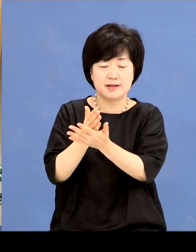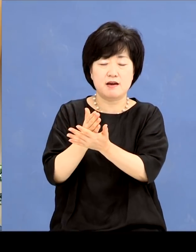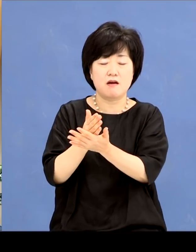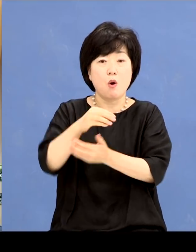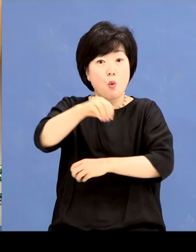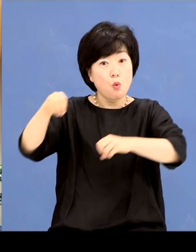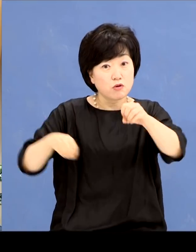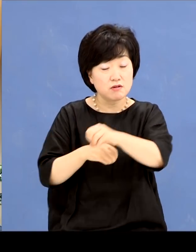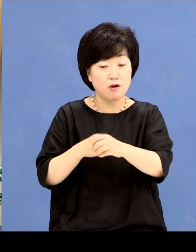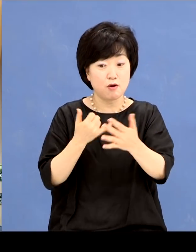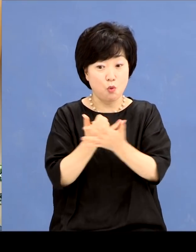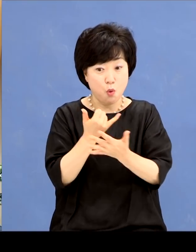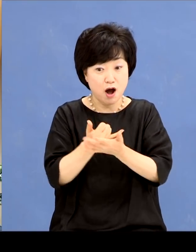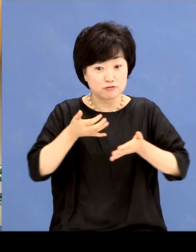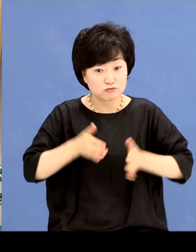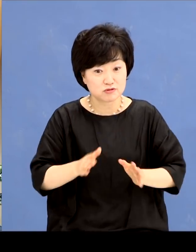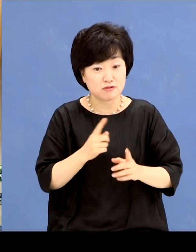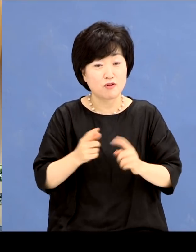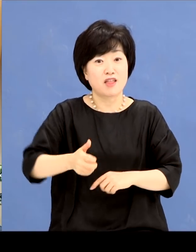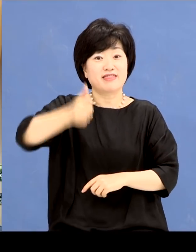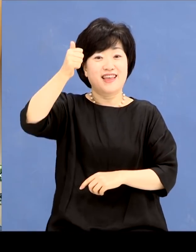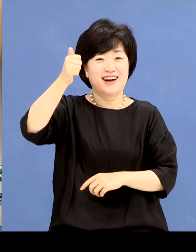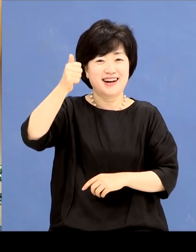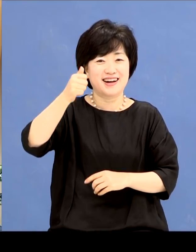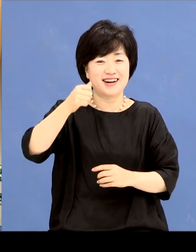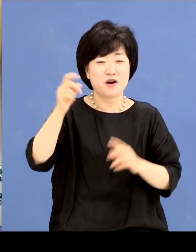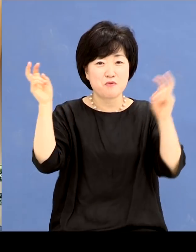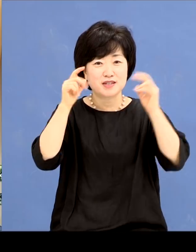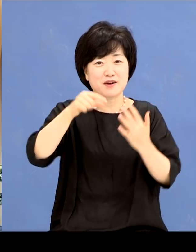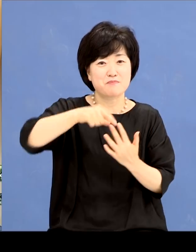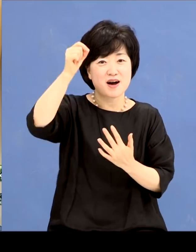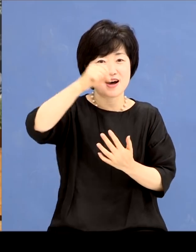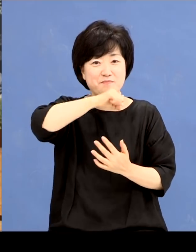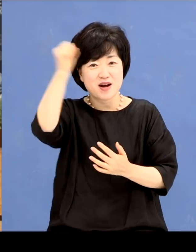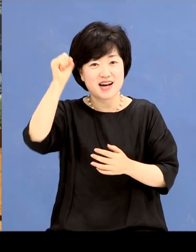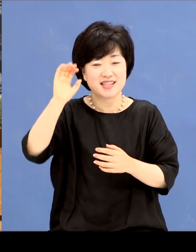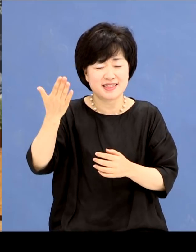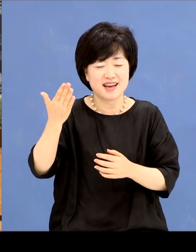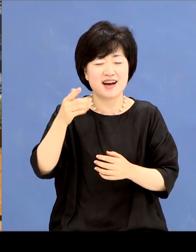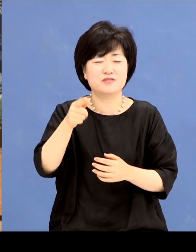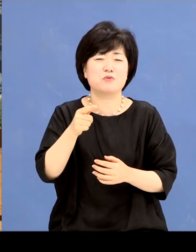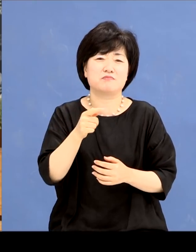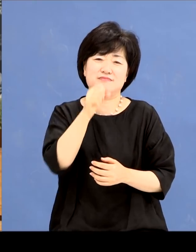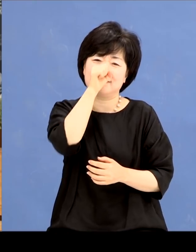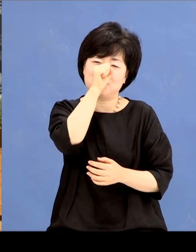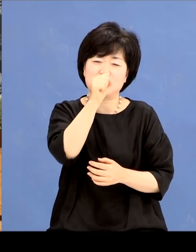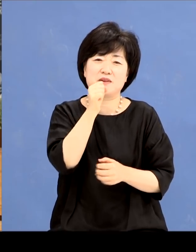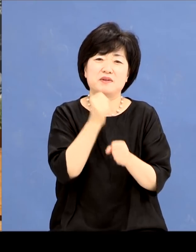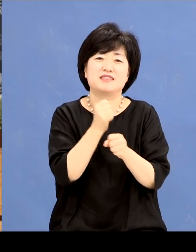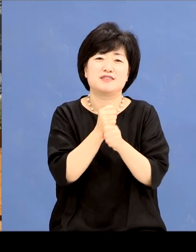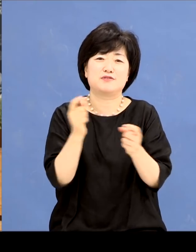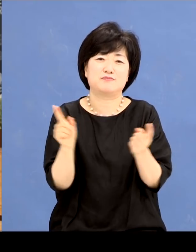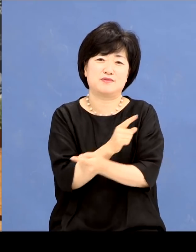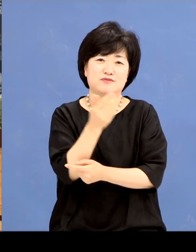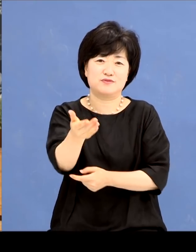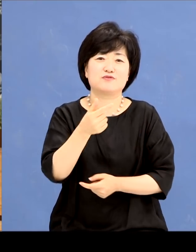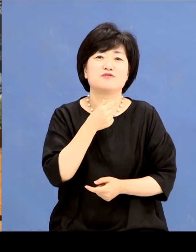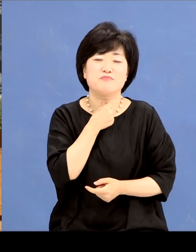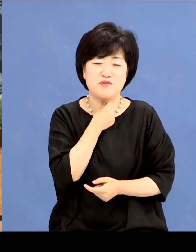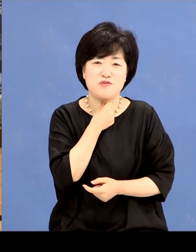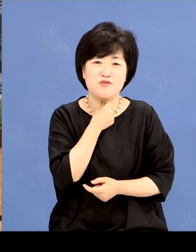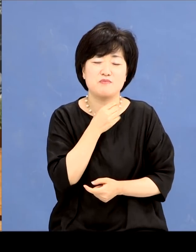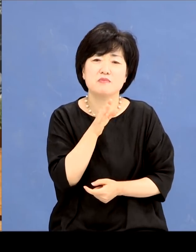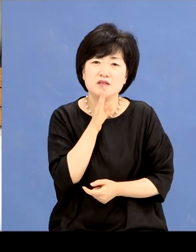또 보육원에서 지냈던 모든 시간을 제가 경력으로 인정을 해주고 있습니다. 그래요? 네네. 사실 그 보호 종결된 우리 청소년들이 네.